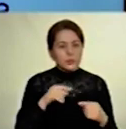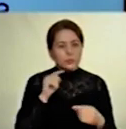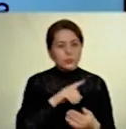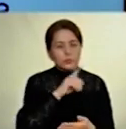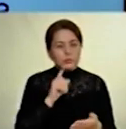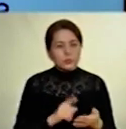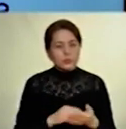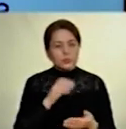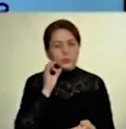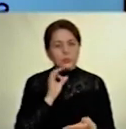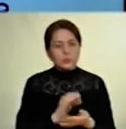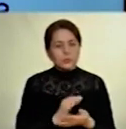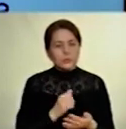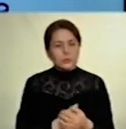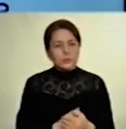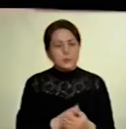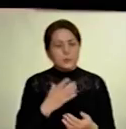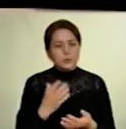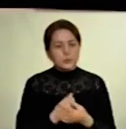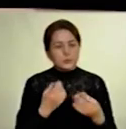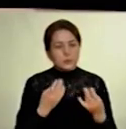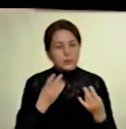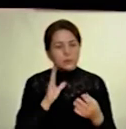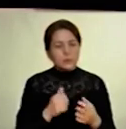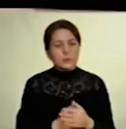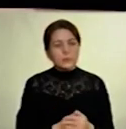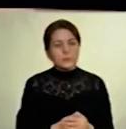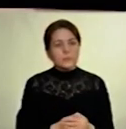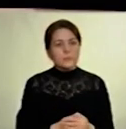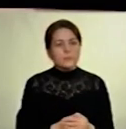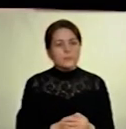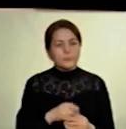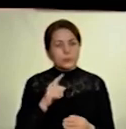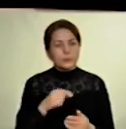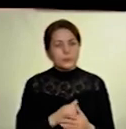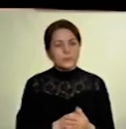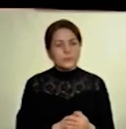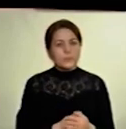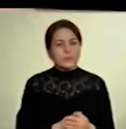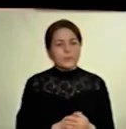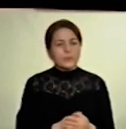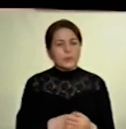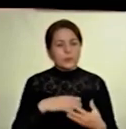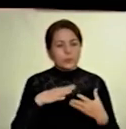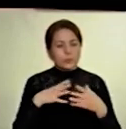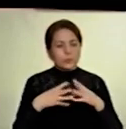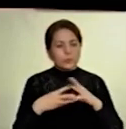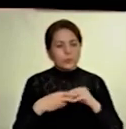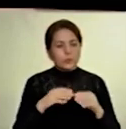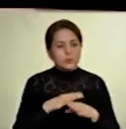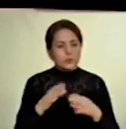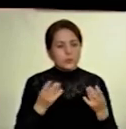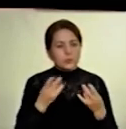savolga javob topishimiz kerak bo'ladi. Demak, bunda biz xulosa